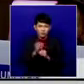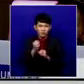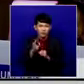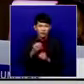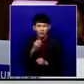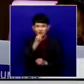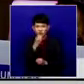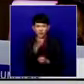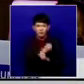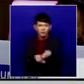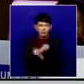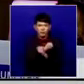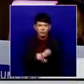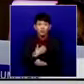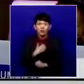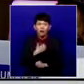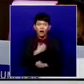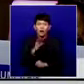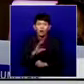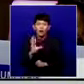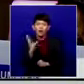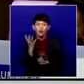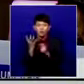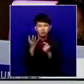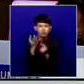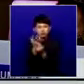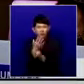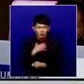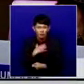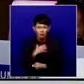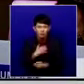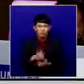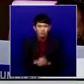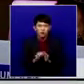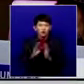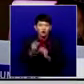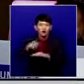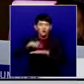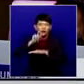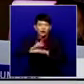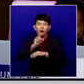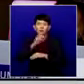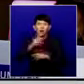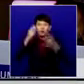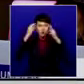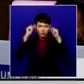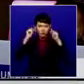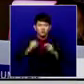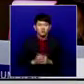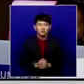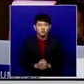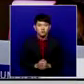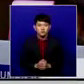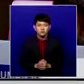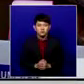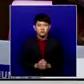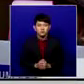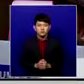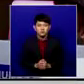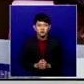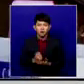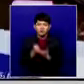คือความต้องการของโลกใบนี้กราบเรียนท่านประธานผ่านไปถึงนายกเลยนะและจะเป็นการสร้